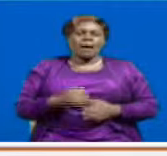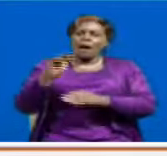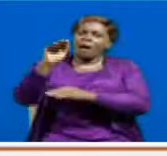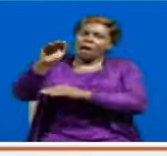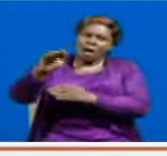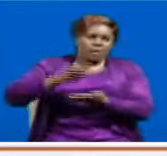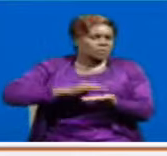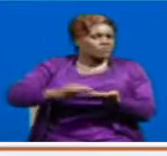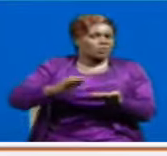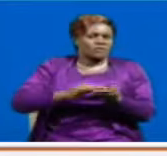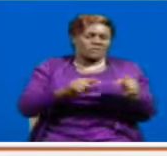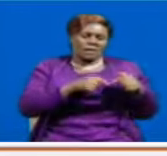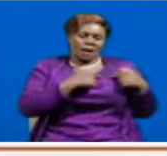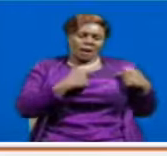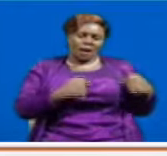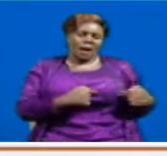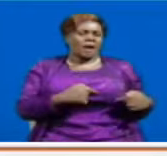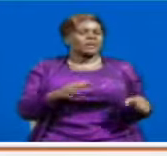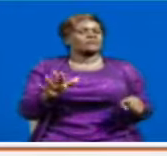Naomba msamaha kwa moyo wangu mmoja.